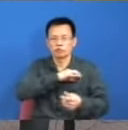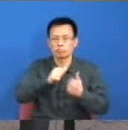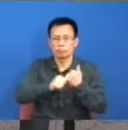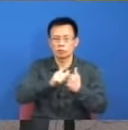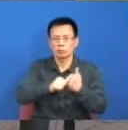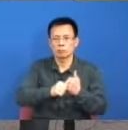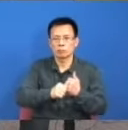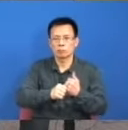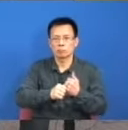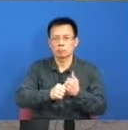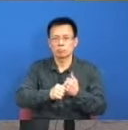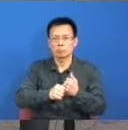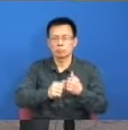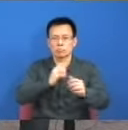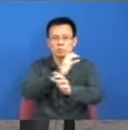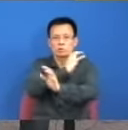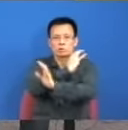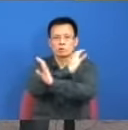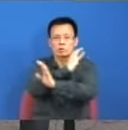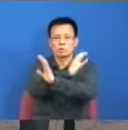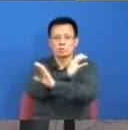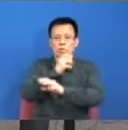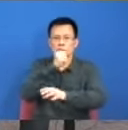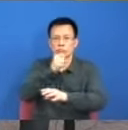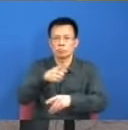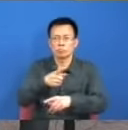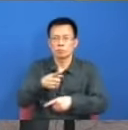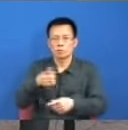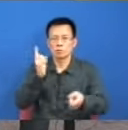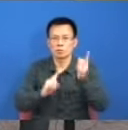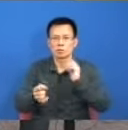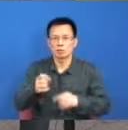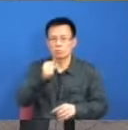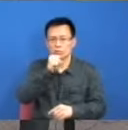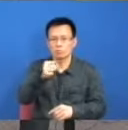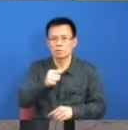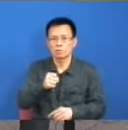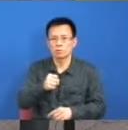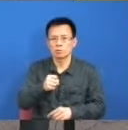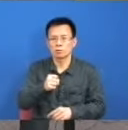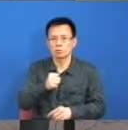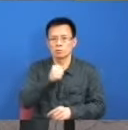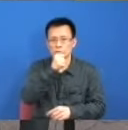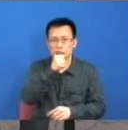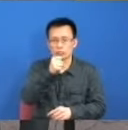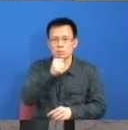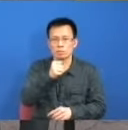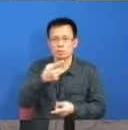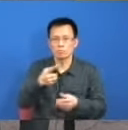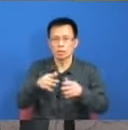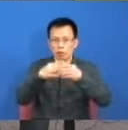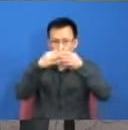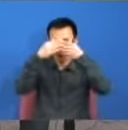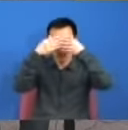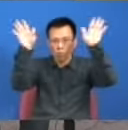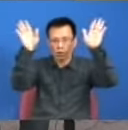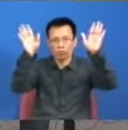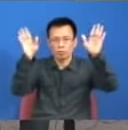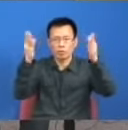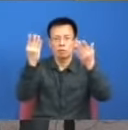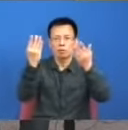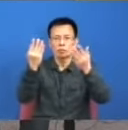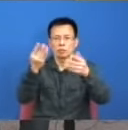嘅係傳媒嘅冇個獨立嘅媒體去做一個自由嘅採訪咧？呢、這個絕對唔係一個開明嘅社會能夠接受，亦都唔係一個大都會可以